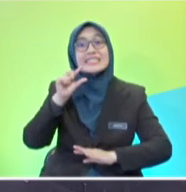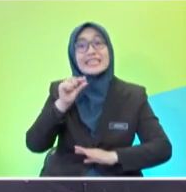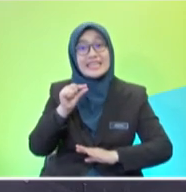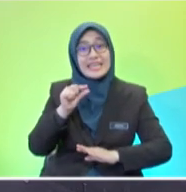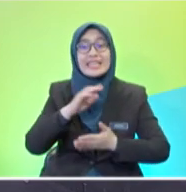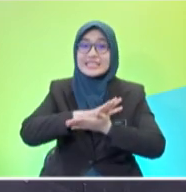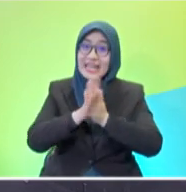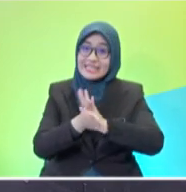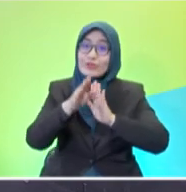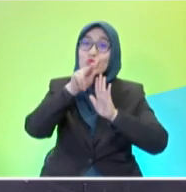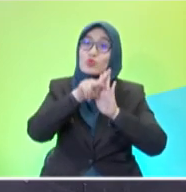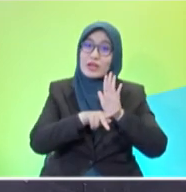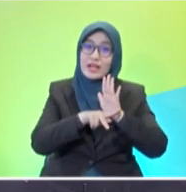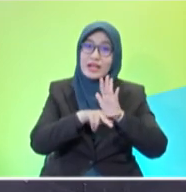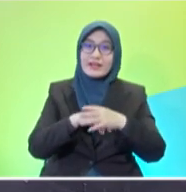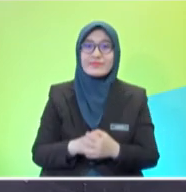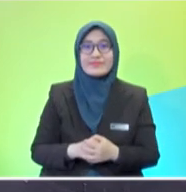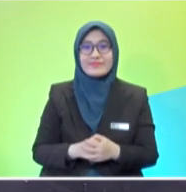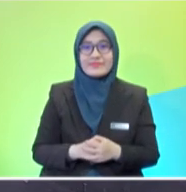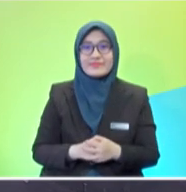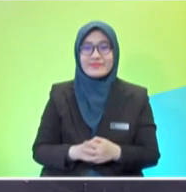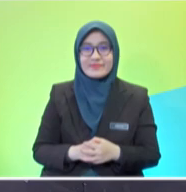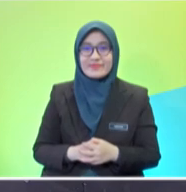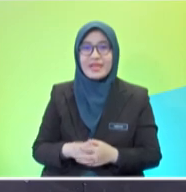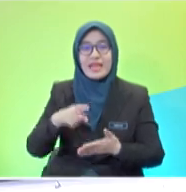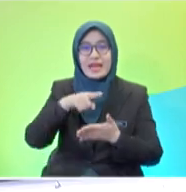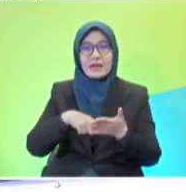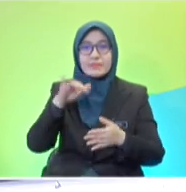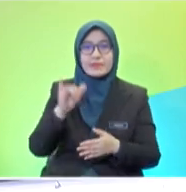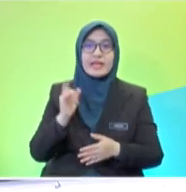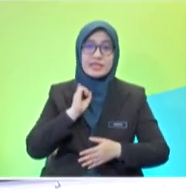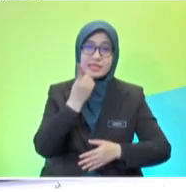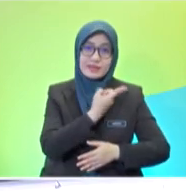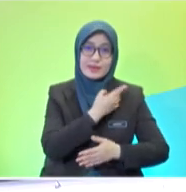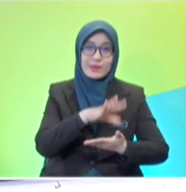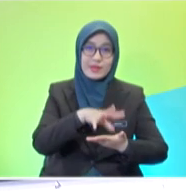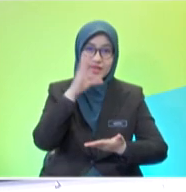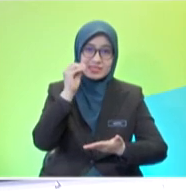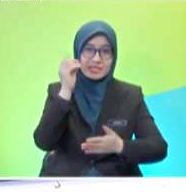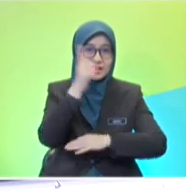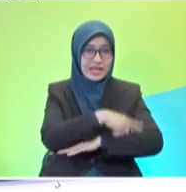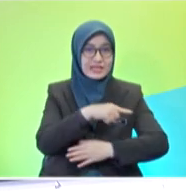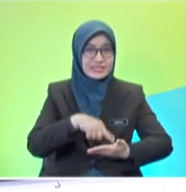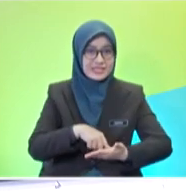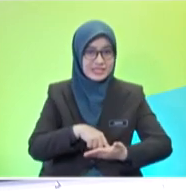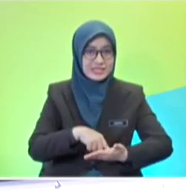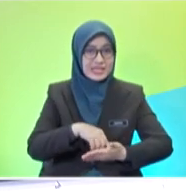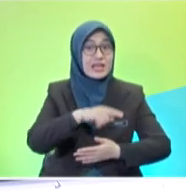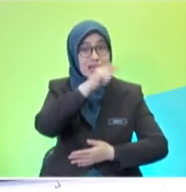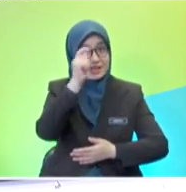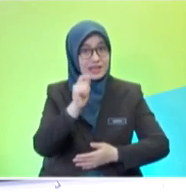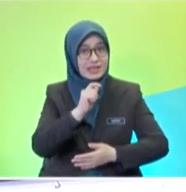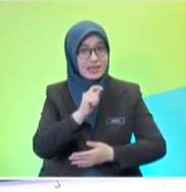untuk activity kita apa yang kita pelajari pada hari ini Baiklah pada hari ini murid-murid telah mempelajari